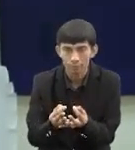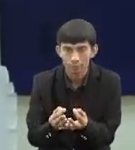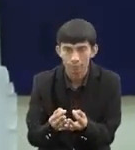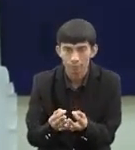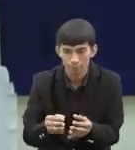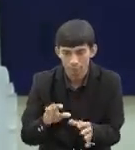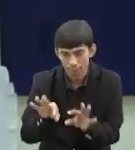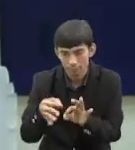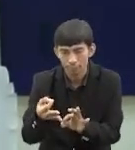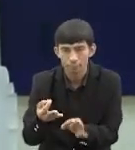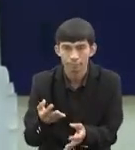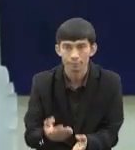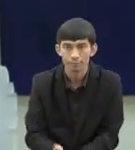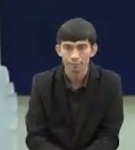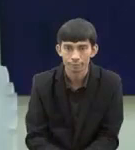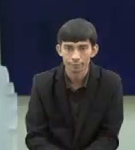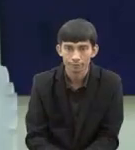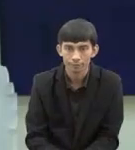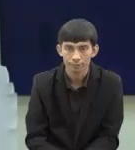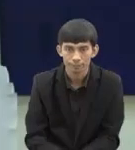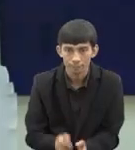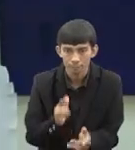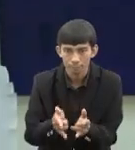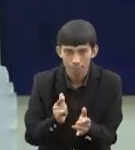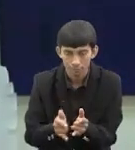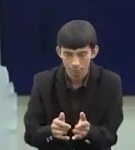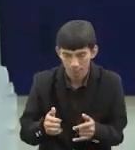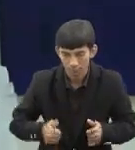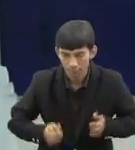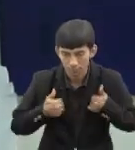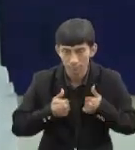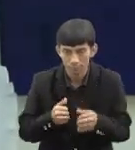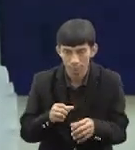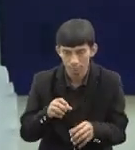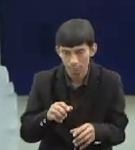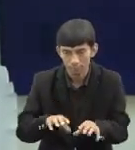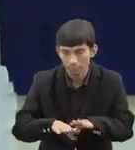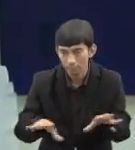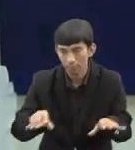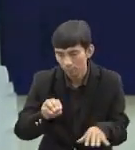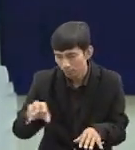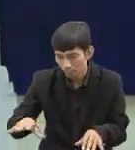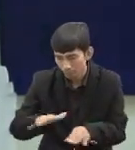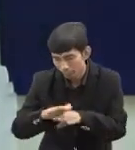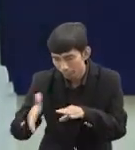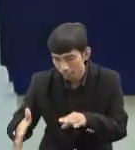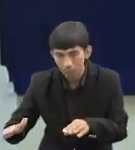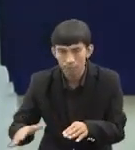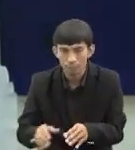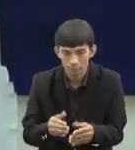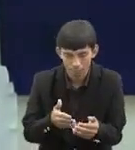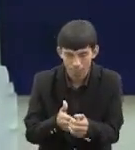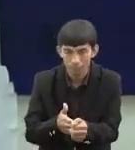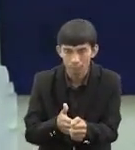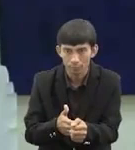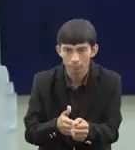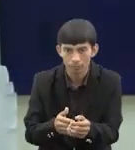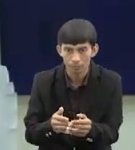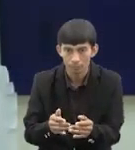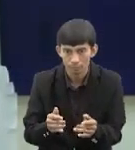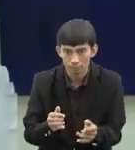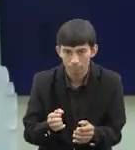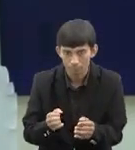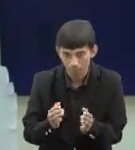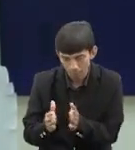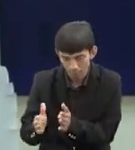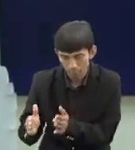chung crua xa rôm rô băm bọn ôn ruột nữ viên tùng niếp nôm